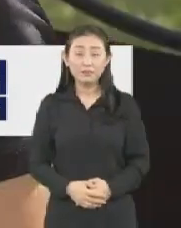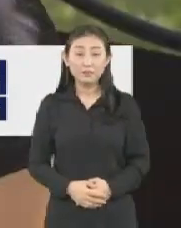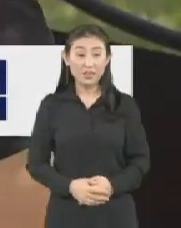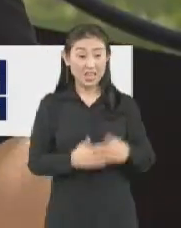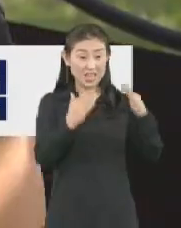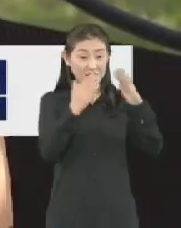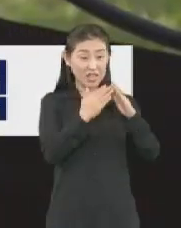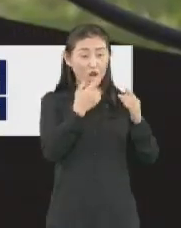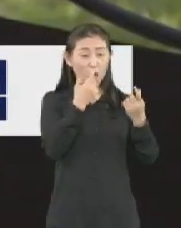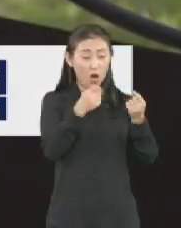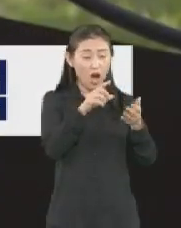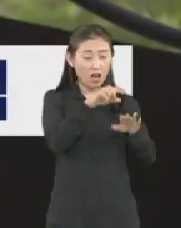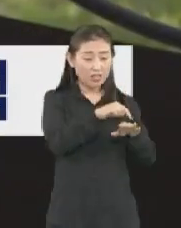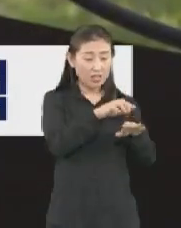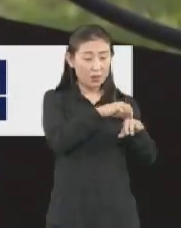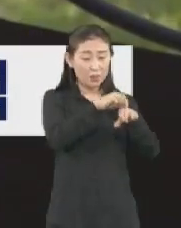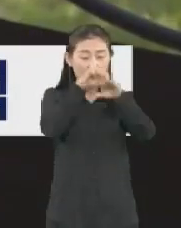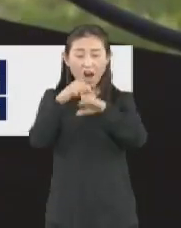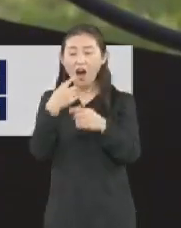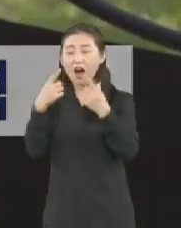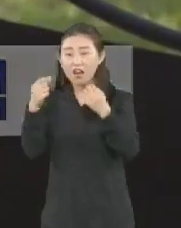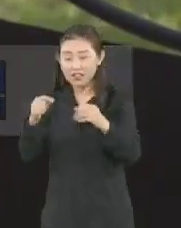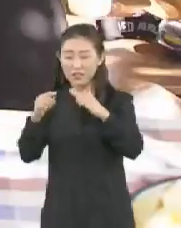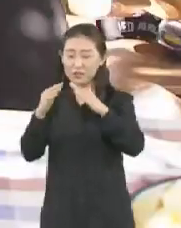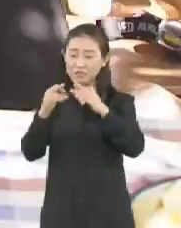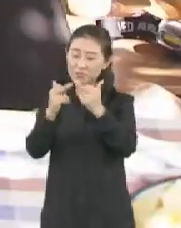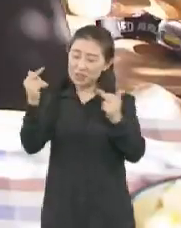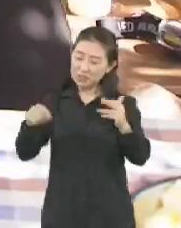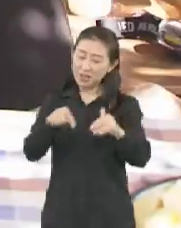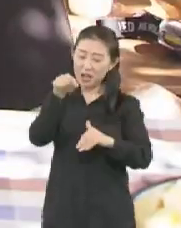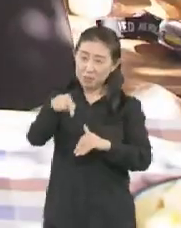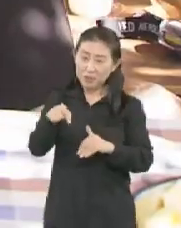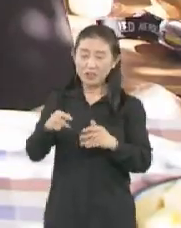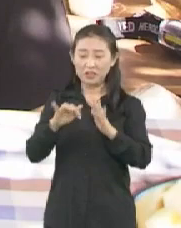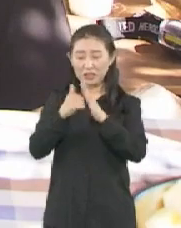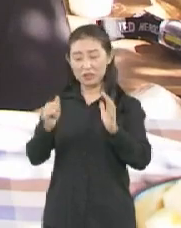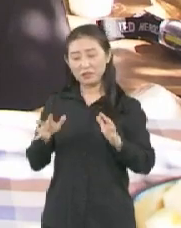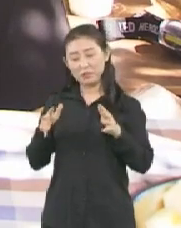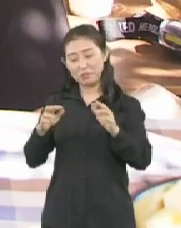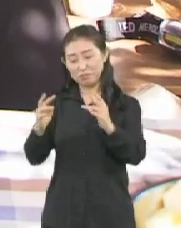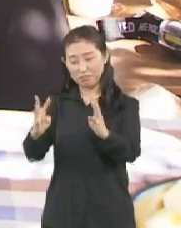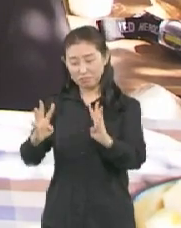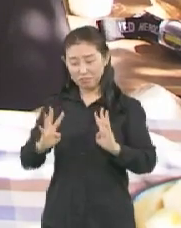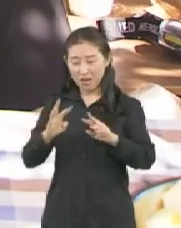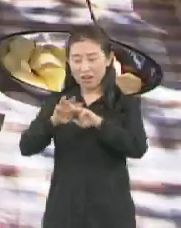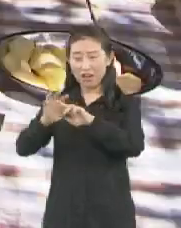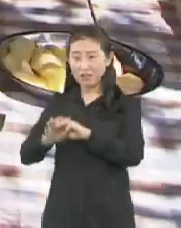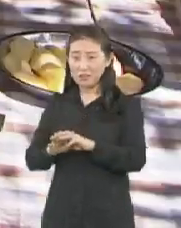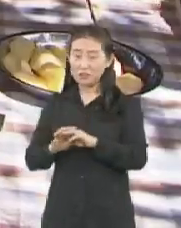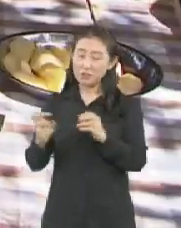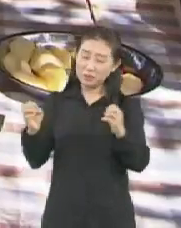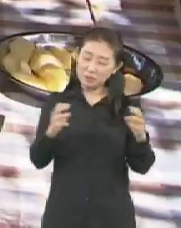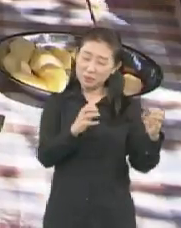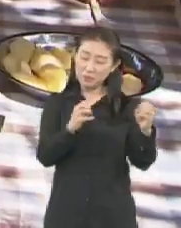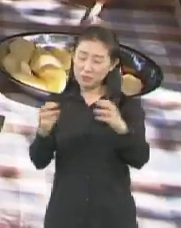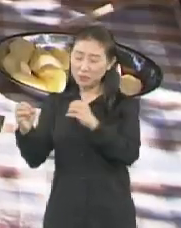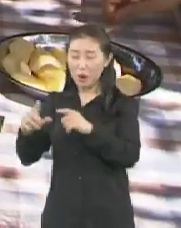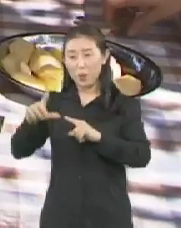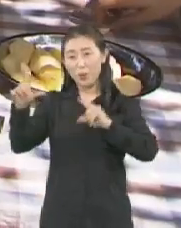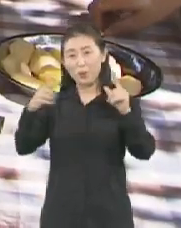살던 집을 옮겨 놓은 듯 텐트 앞에 편히 앉아 정담을 나누는 가족들의 표정에는 여유가 잔뜩 배어